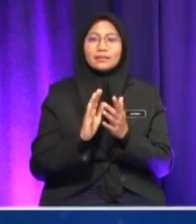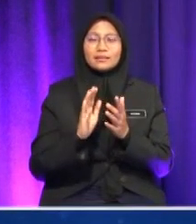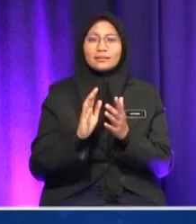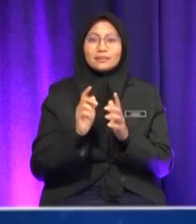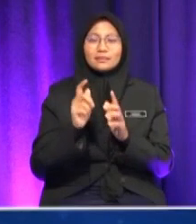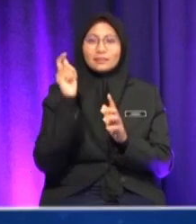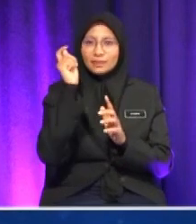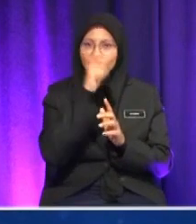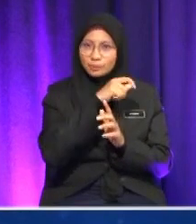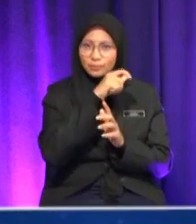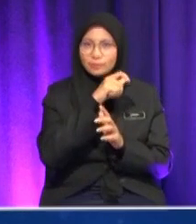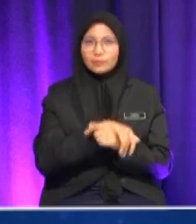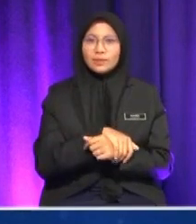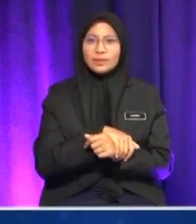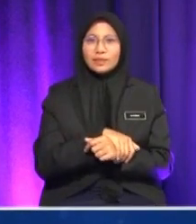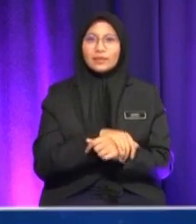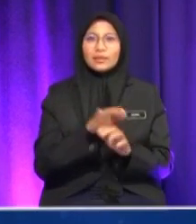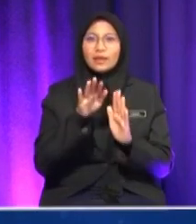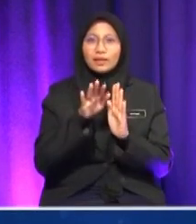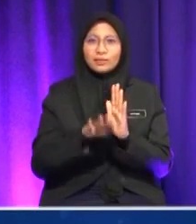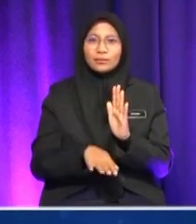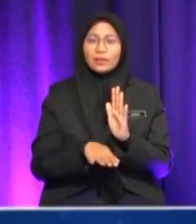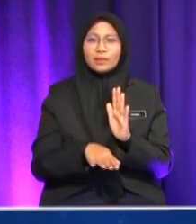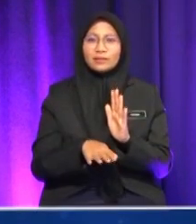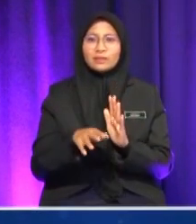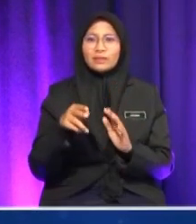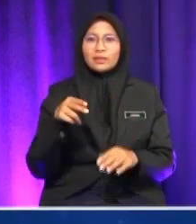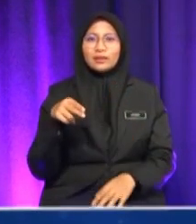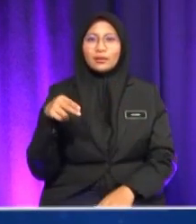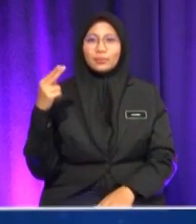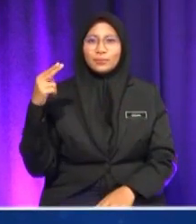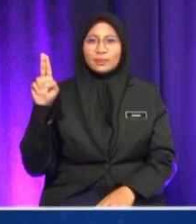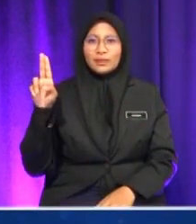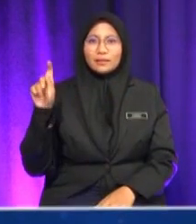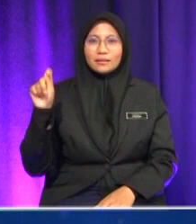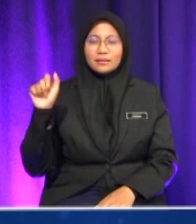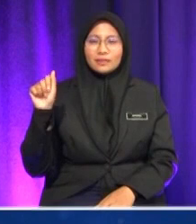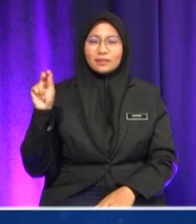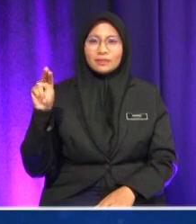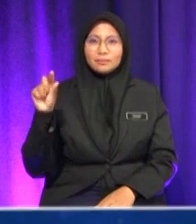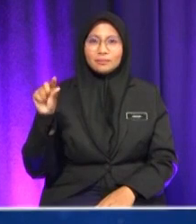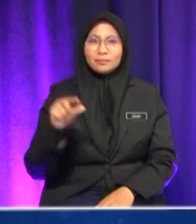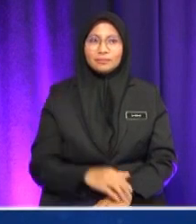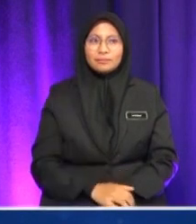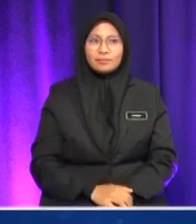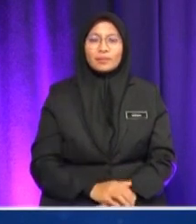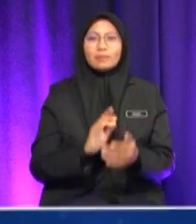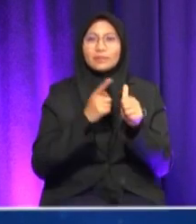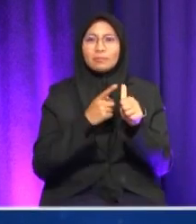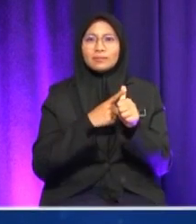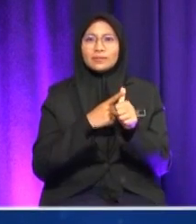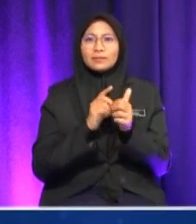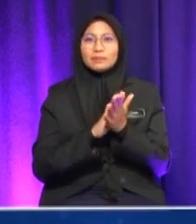yang kelima, mengurangkan bebanan hutang. Dan kita lihat secara lanjut, secara yang pertama, menjamin masa